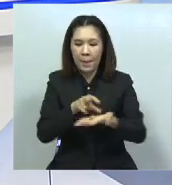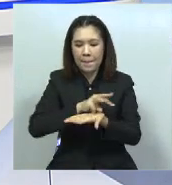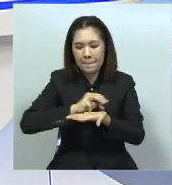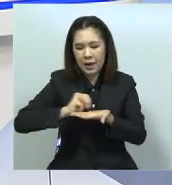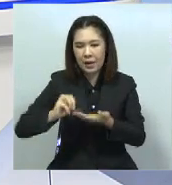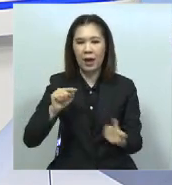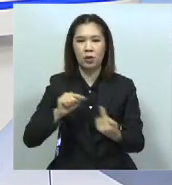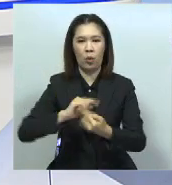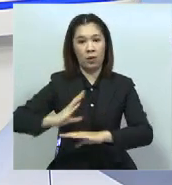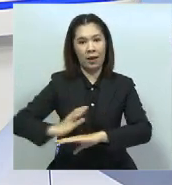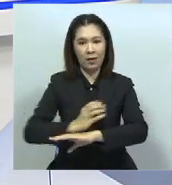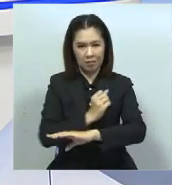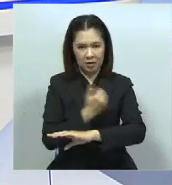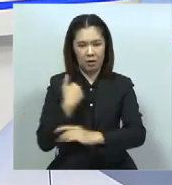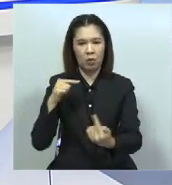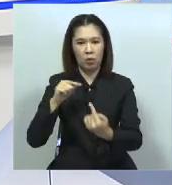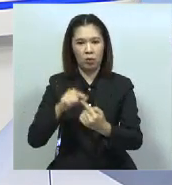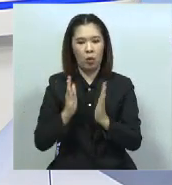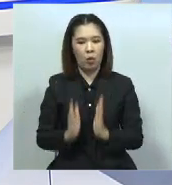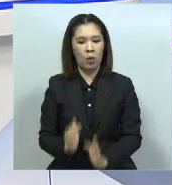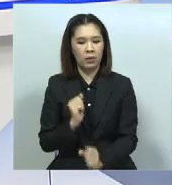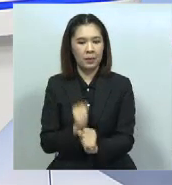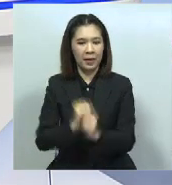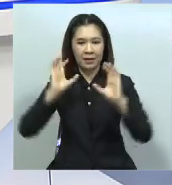ธรรมทางการเมืองแล้วก็จะต้องไม่เป็นพนักง